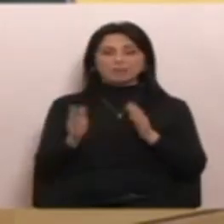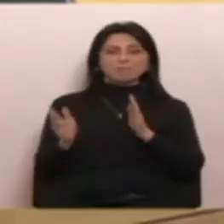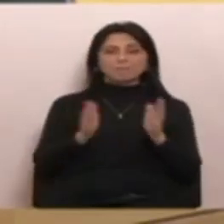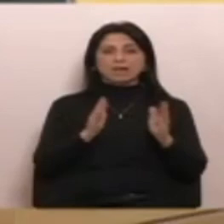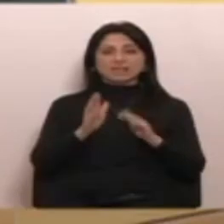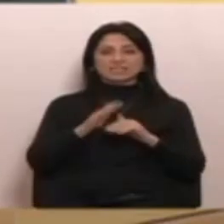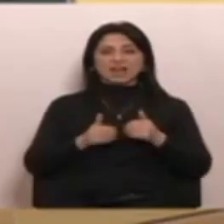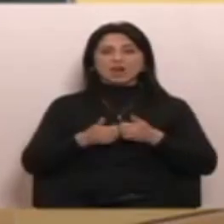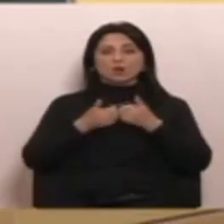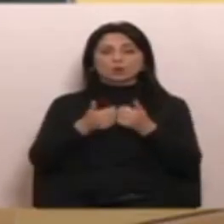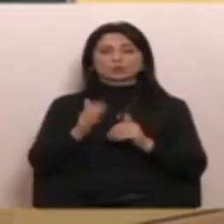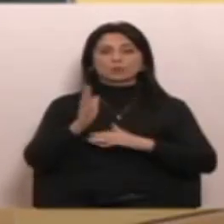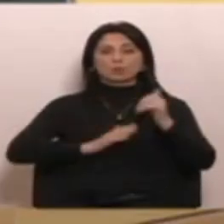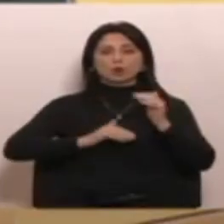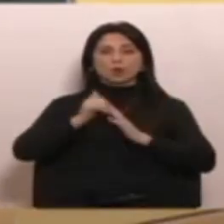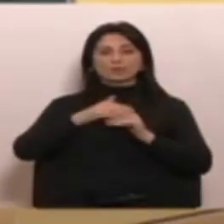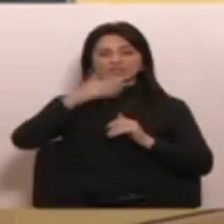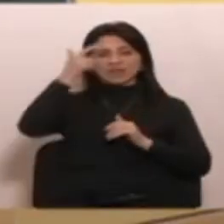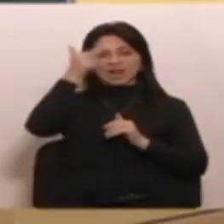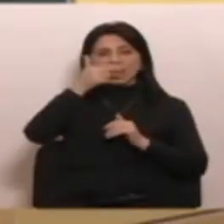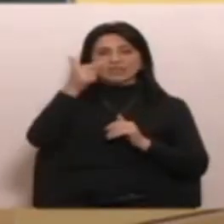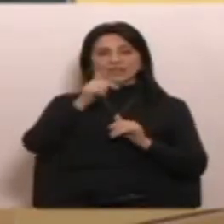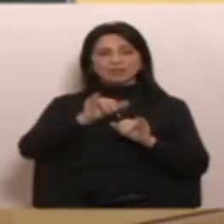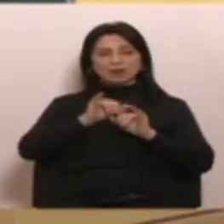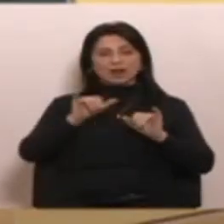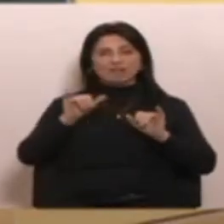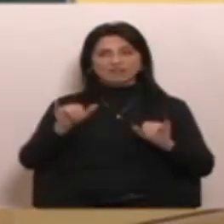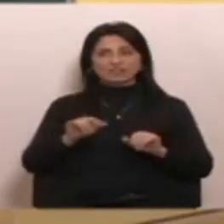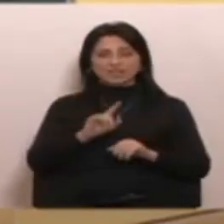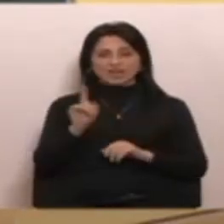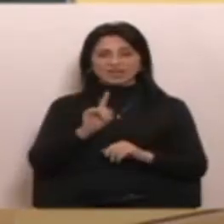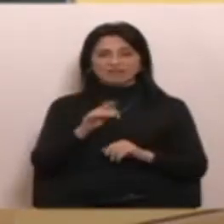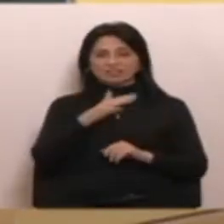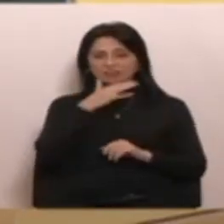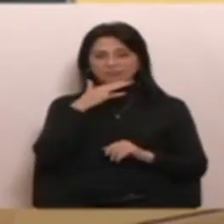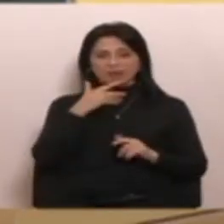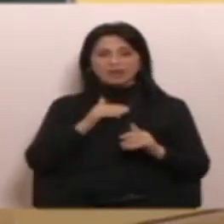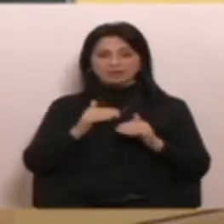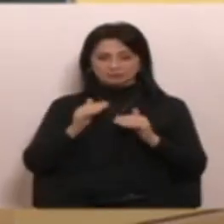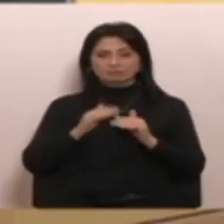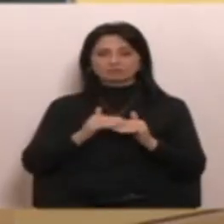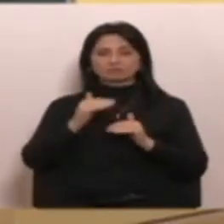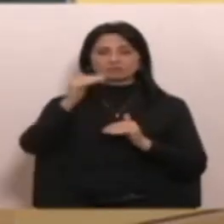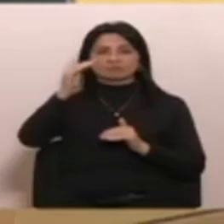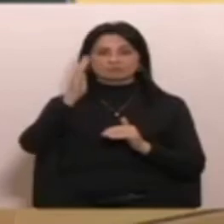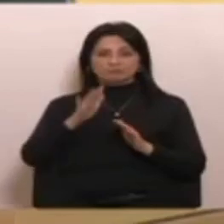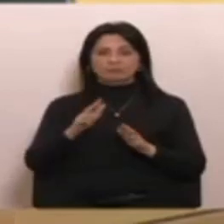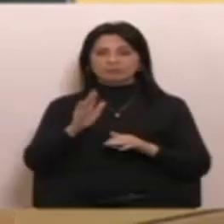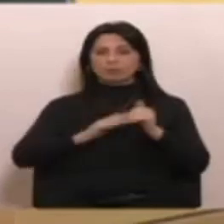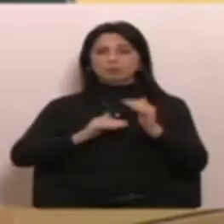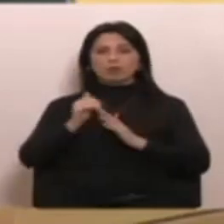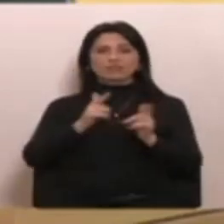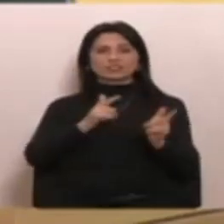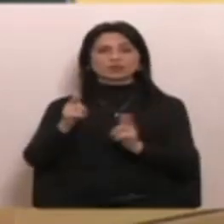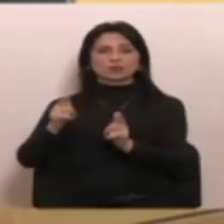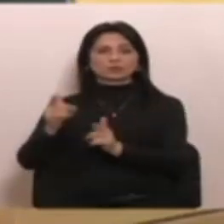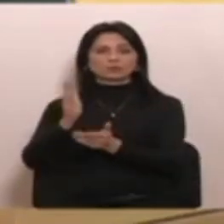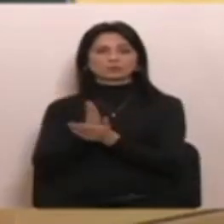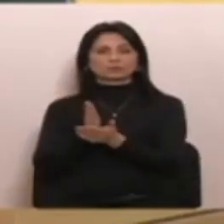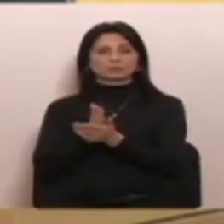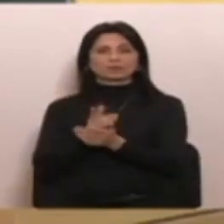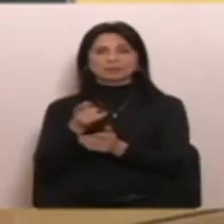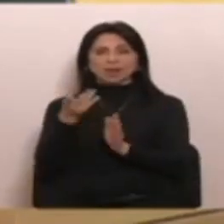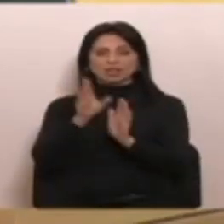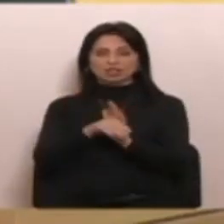ხელს ვუწყობთ პროფესიული განათლების განვითარებას, რაც ბევრი მზარდი ინდუსტრიის წინაშე მდგარ გამოწვევას პასუხობს. მათ შორის